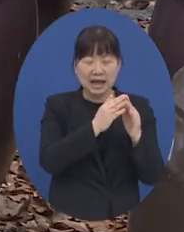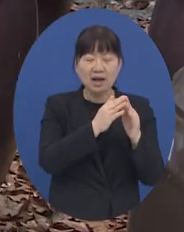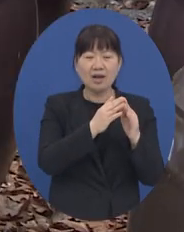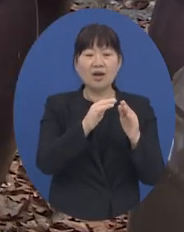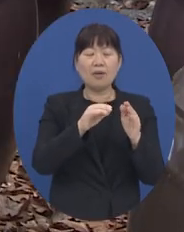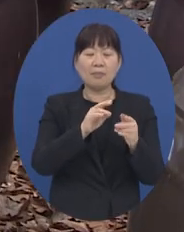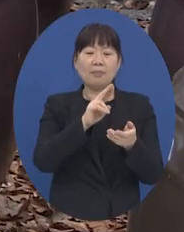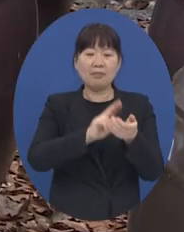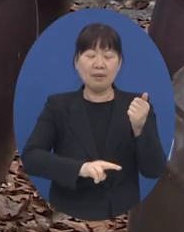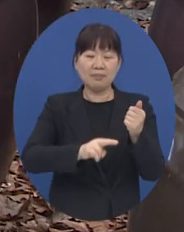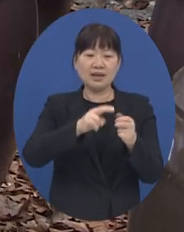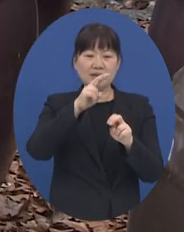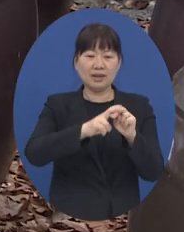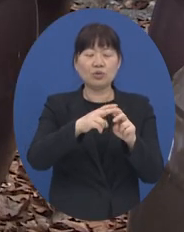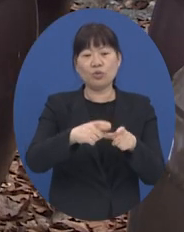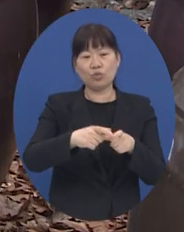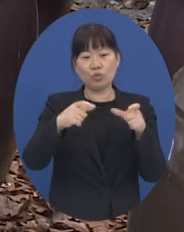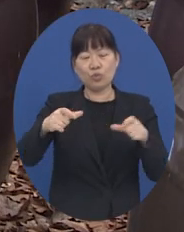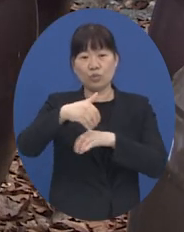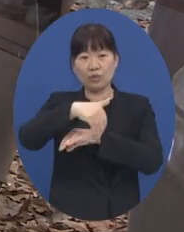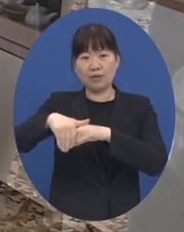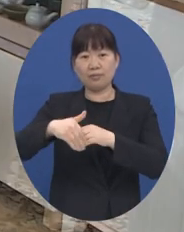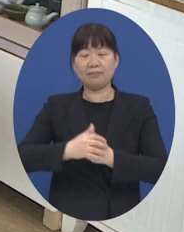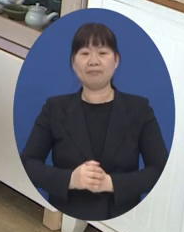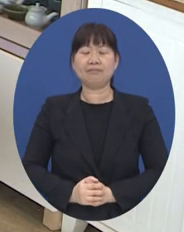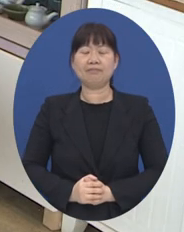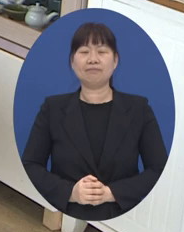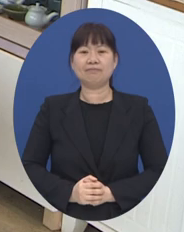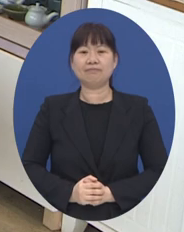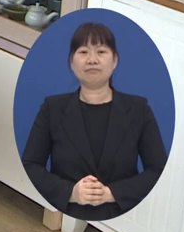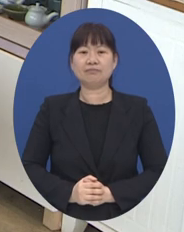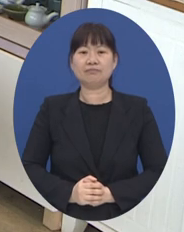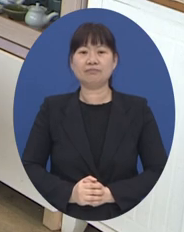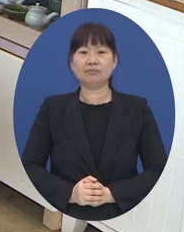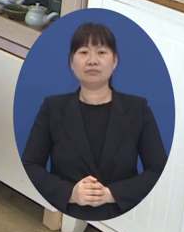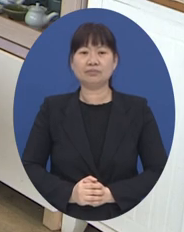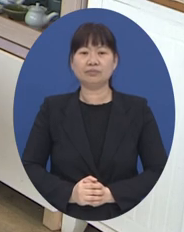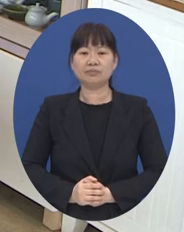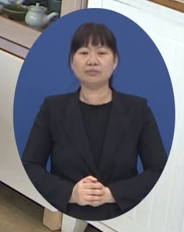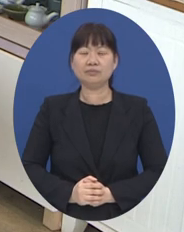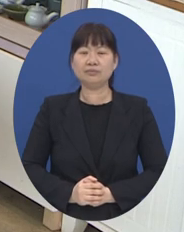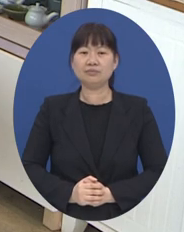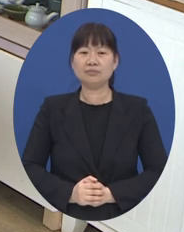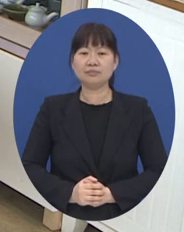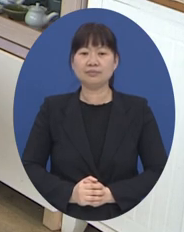판매처를 넓혀 나가겠다 는 계획입니다 경기 gtb 20입니다